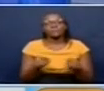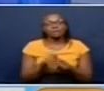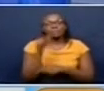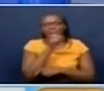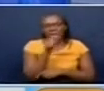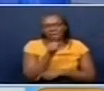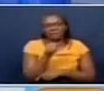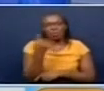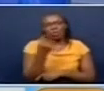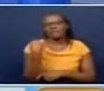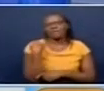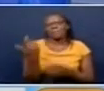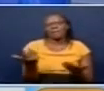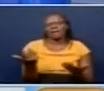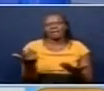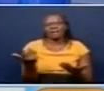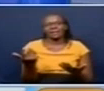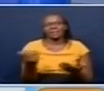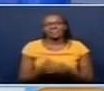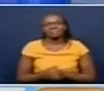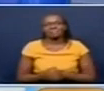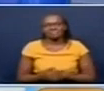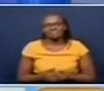is just a number.